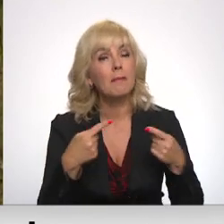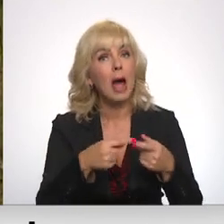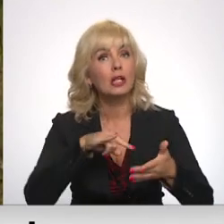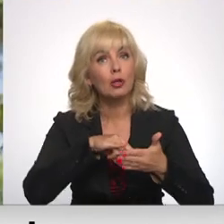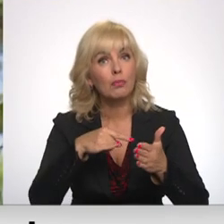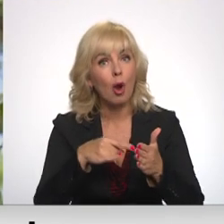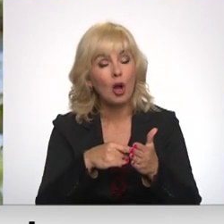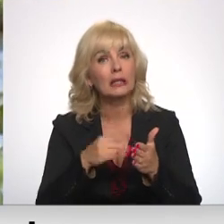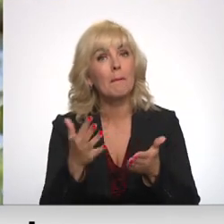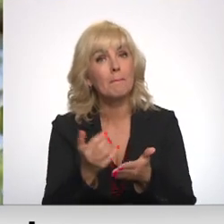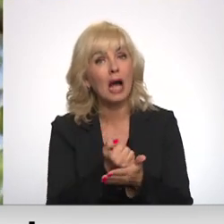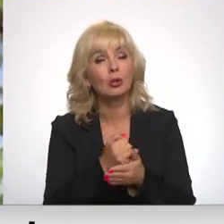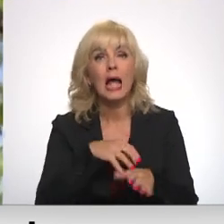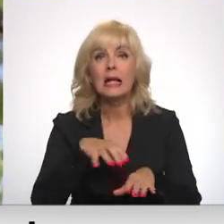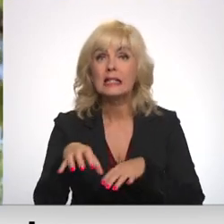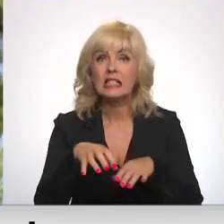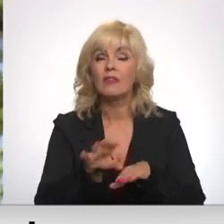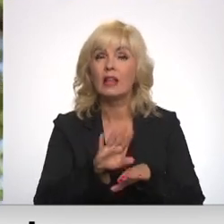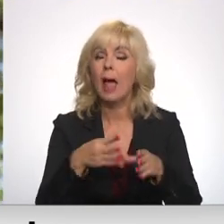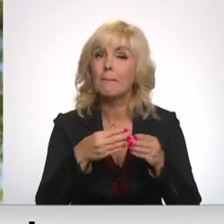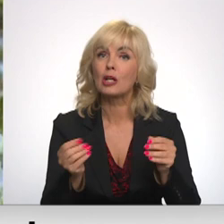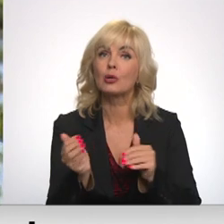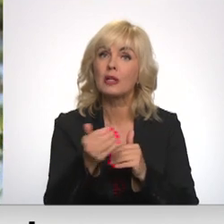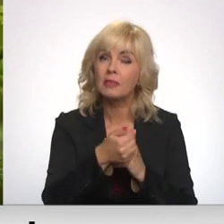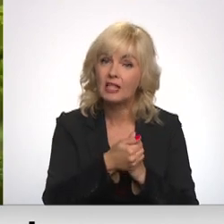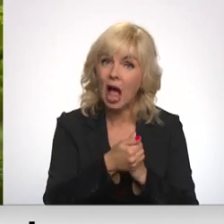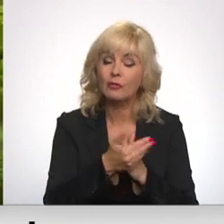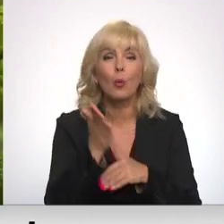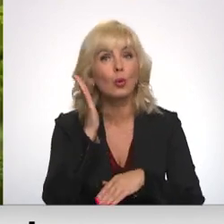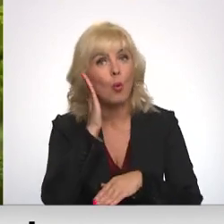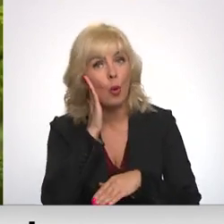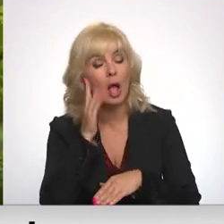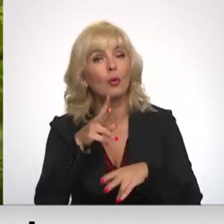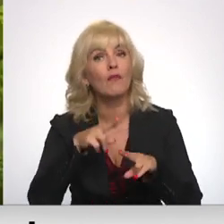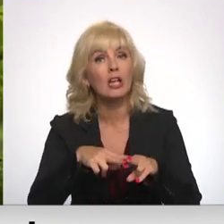projektam ir panākt, lai šiem dzīvniekiem nezustu slēptuves, kur mitināties, un vietas,